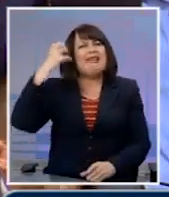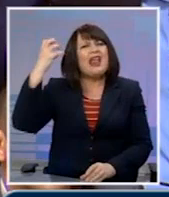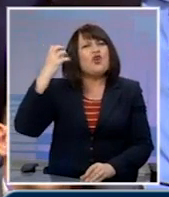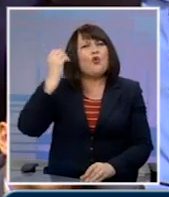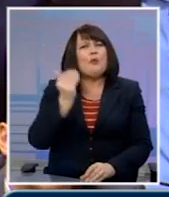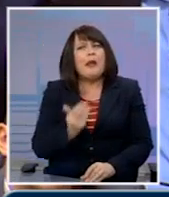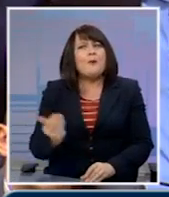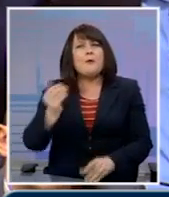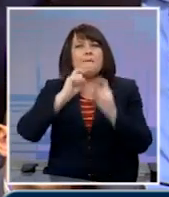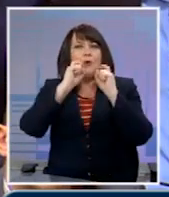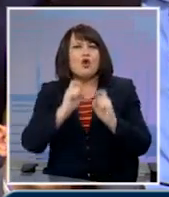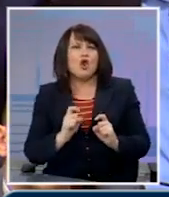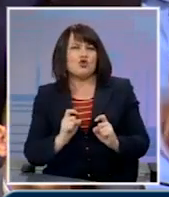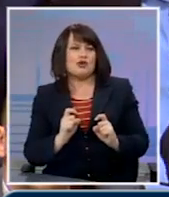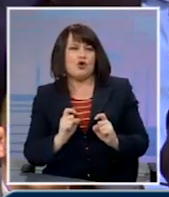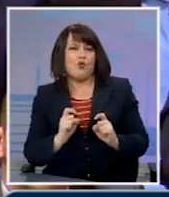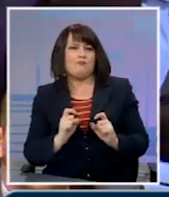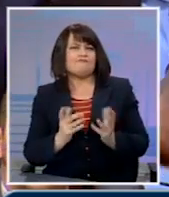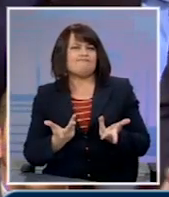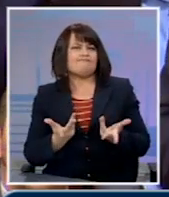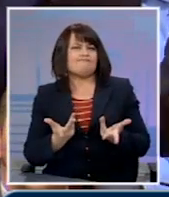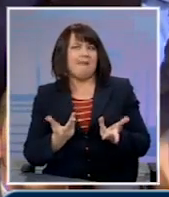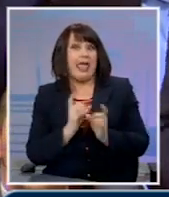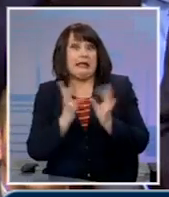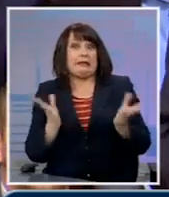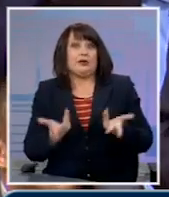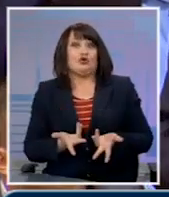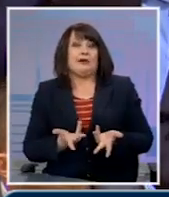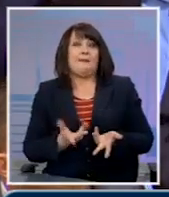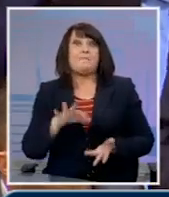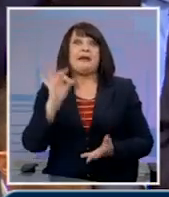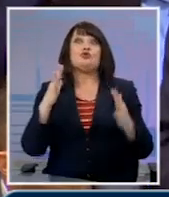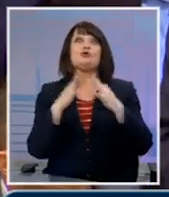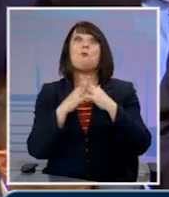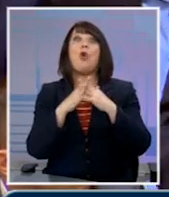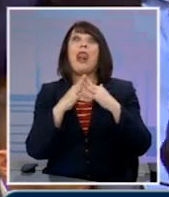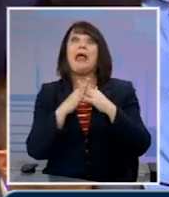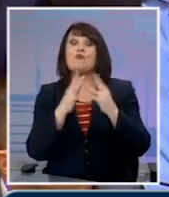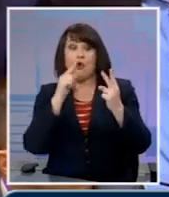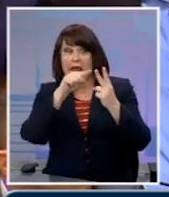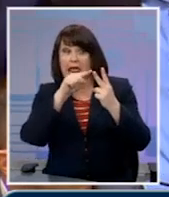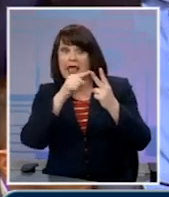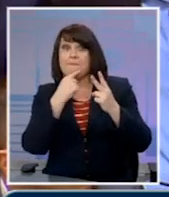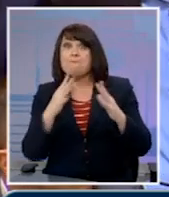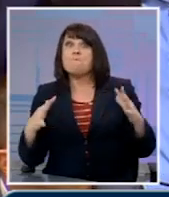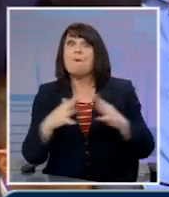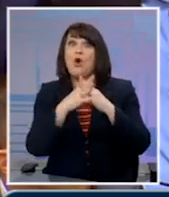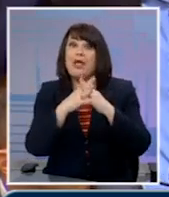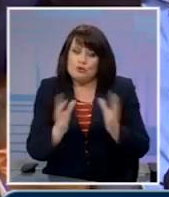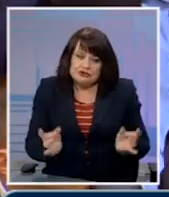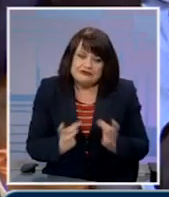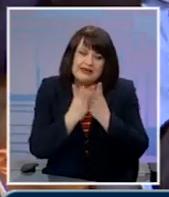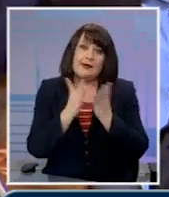ανωτέρας βίας είναι πολύ απλό εννοούμε την περίπτωση πολέμου και στην περίπτωση αυτή θα πρέπει να γίνει